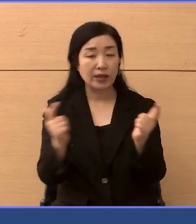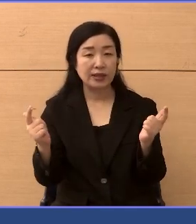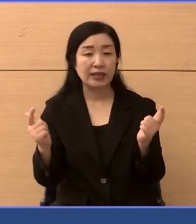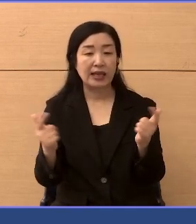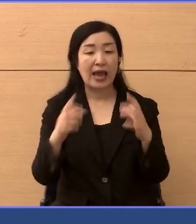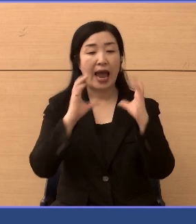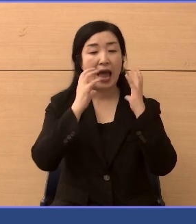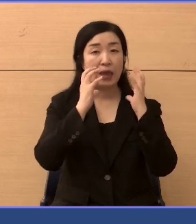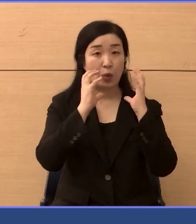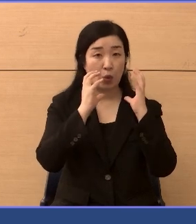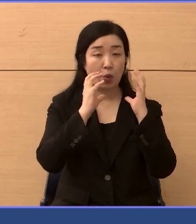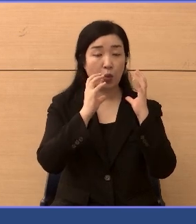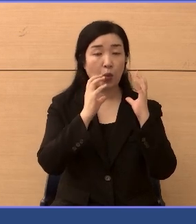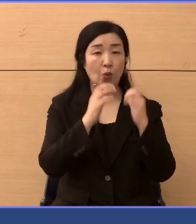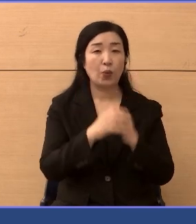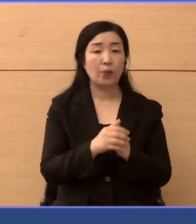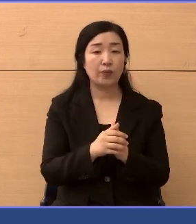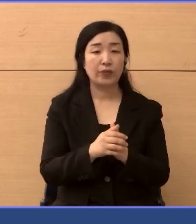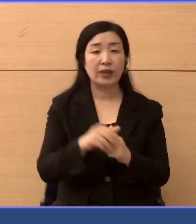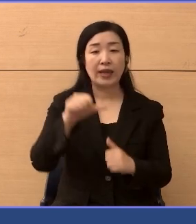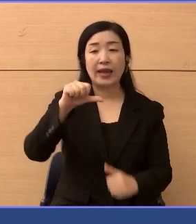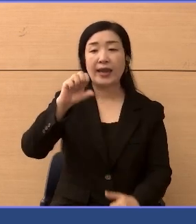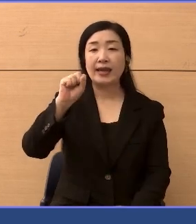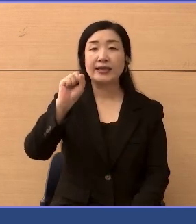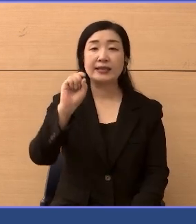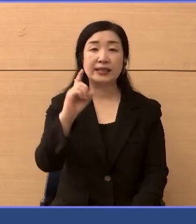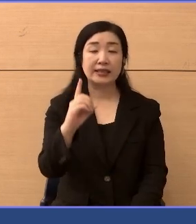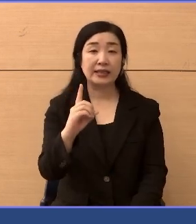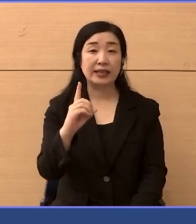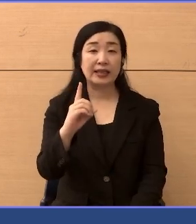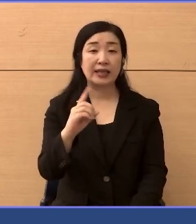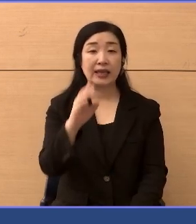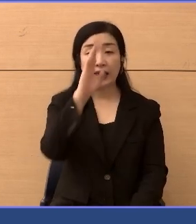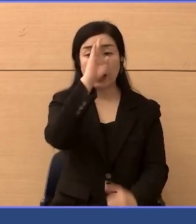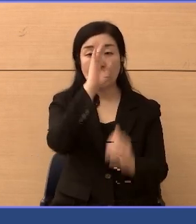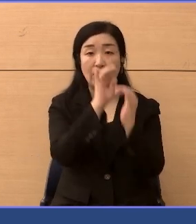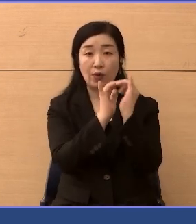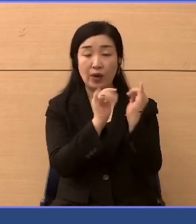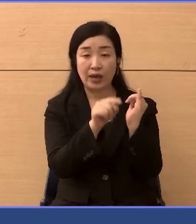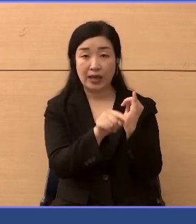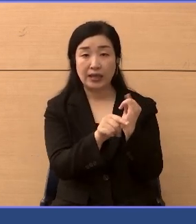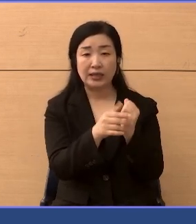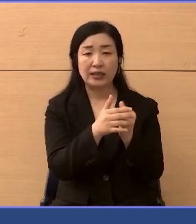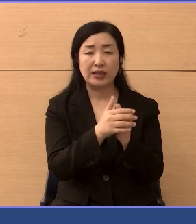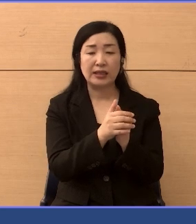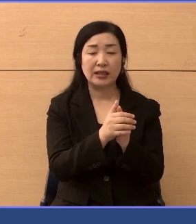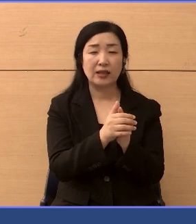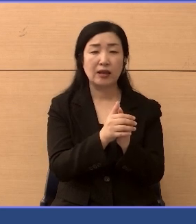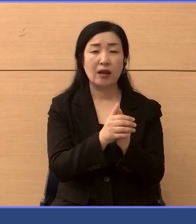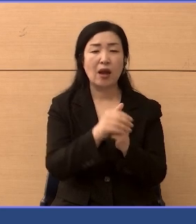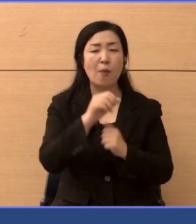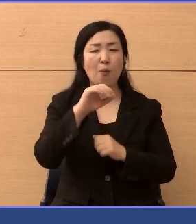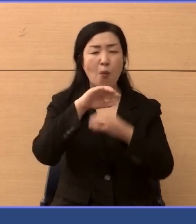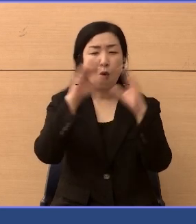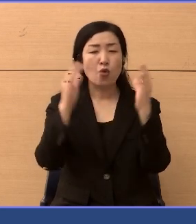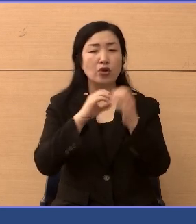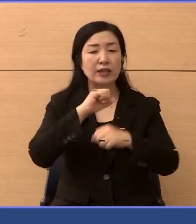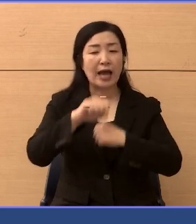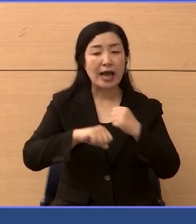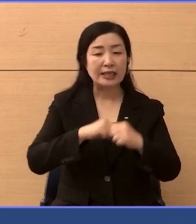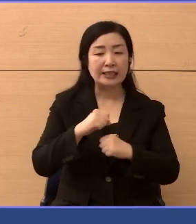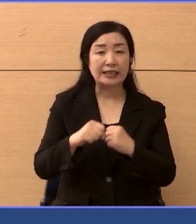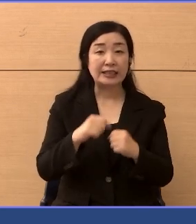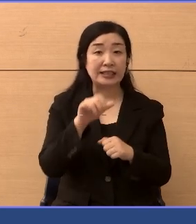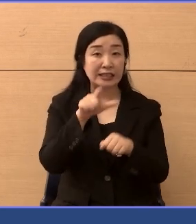ASD 아이와 can seemingly spend all of their ASD free time 환아들이 on. 모든 And 자유 there is often 시간을 a 이 huge 컴퓨터나 battle